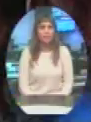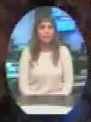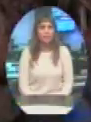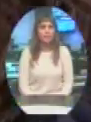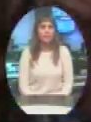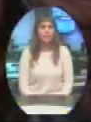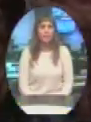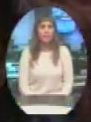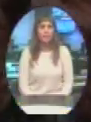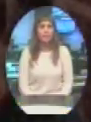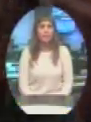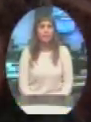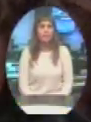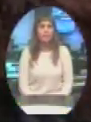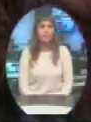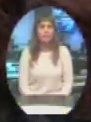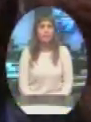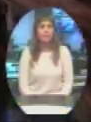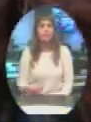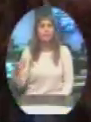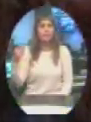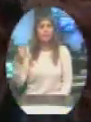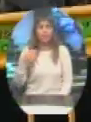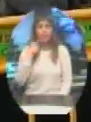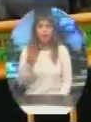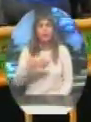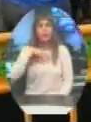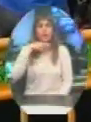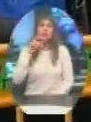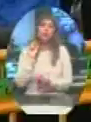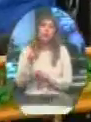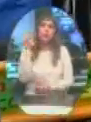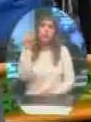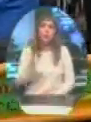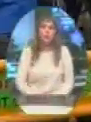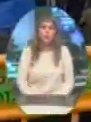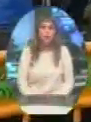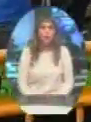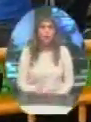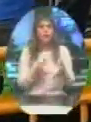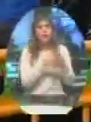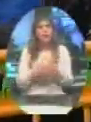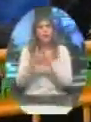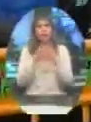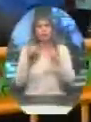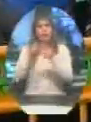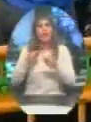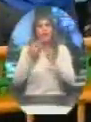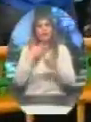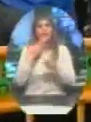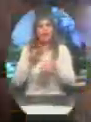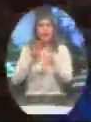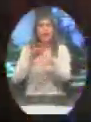המחירים, נמאס לשלם כל כך ביוקר. התאחדות חקלאי ישראל המובילה את המאבק גייסה את